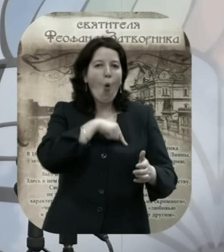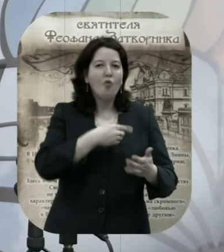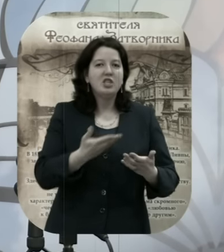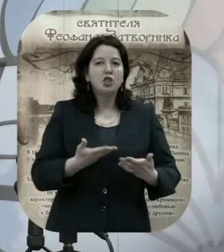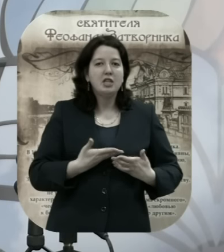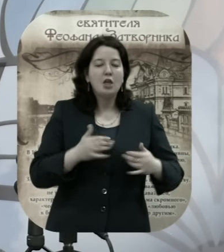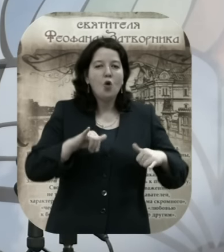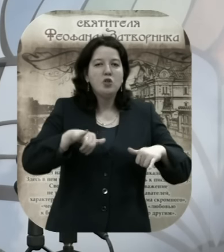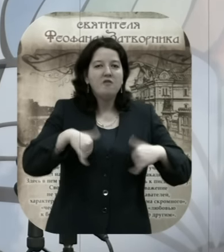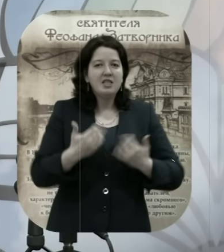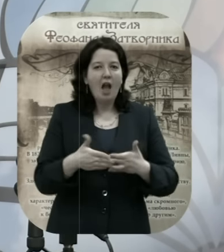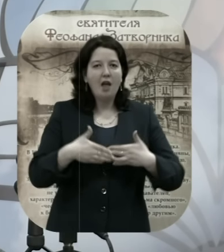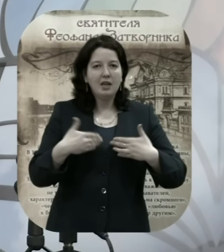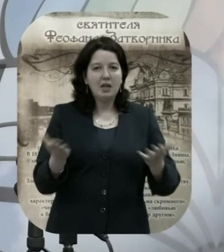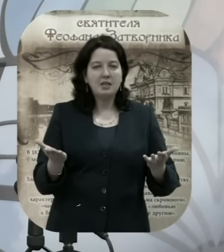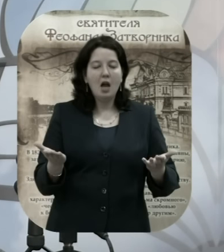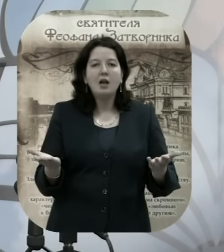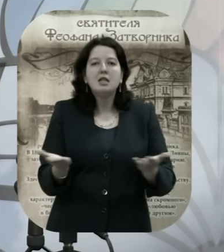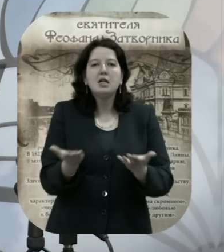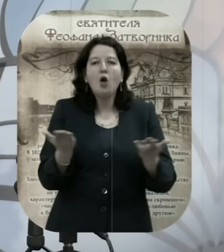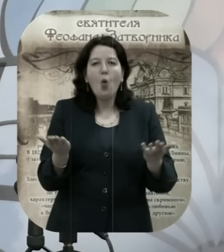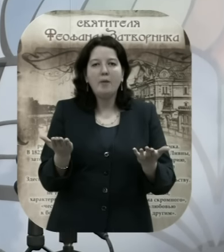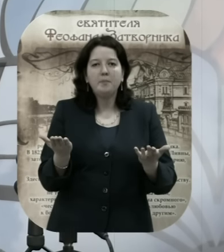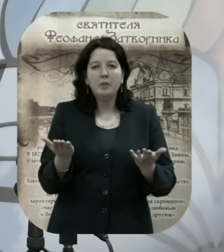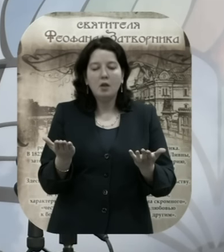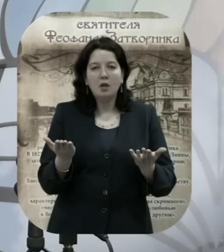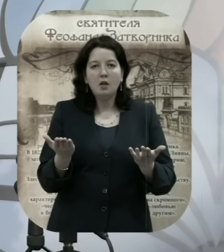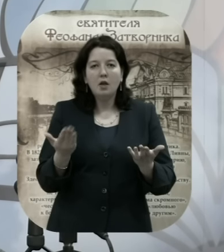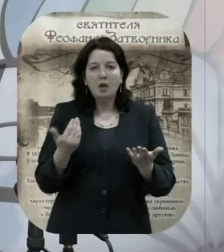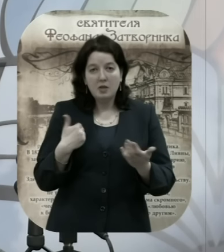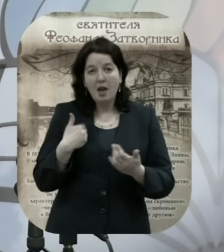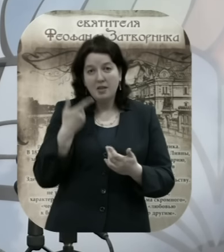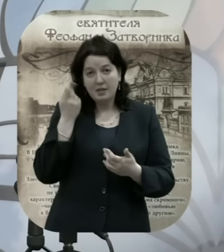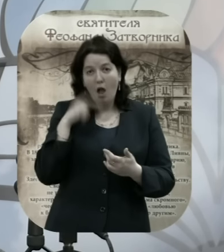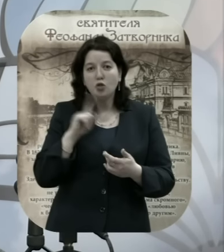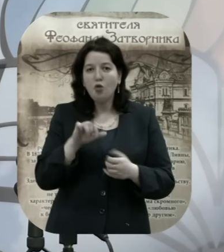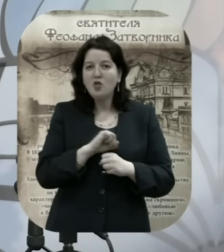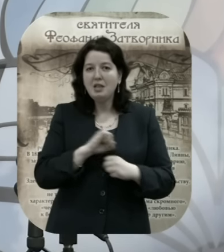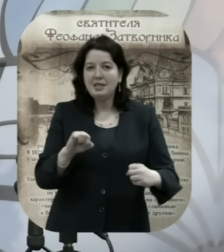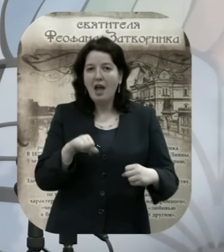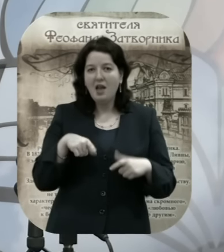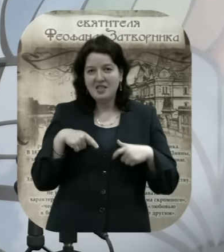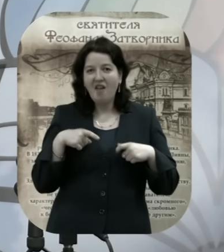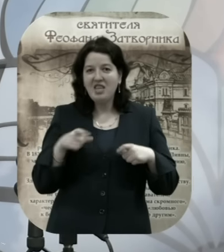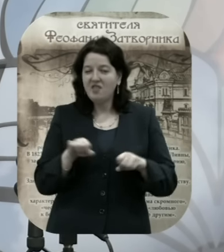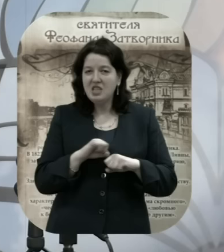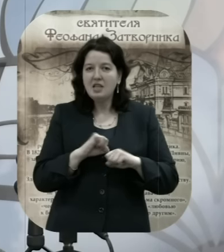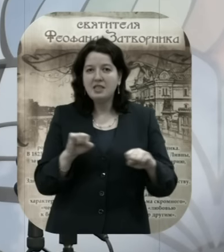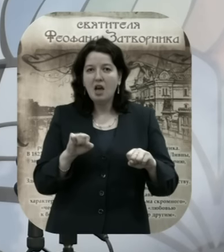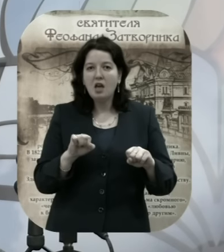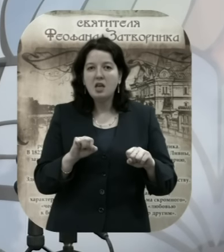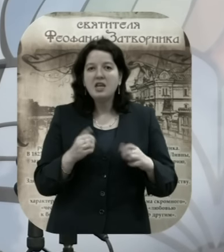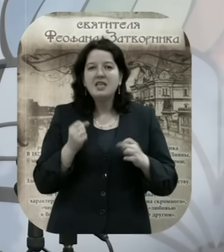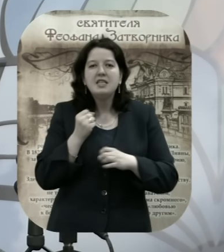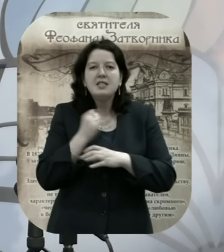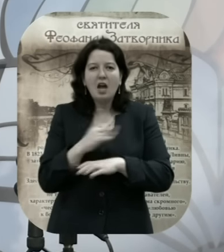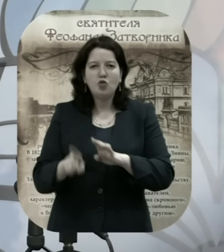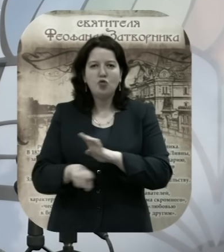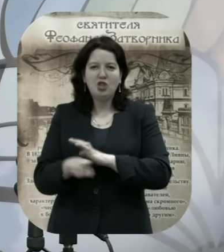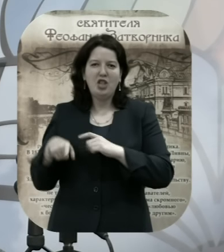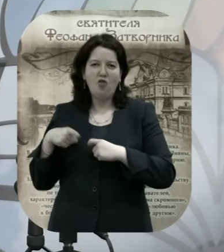Какое? Какое? Я знаю, что нельзя завидовать. И тут же завидую.